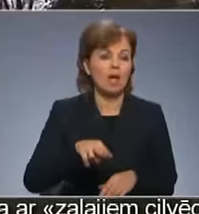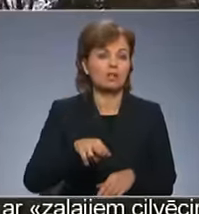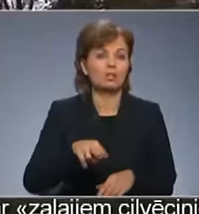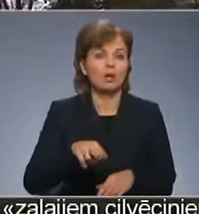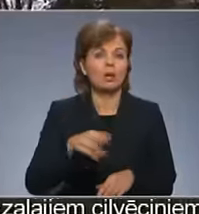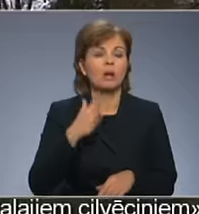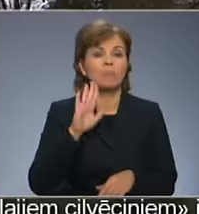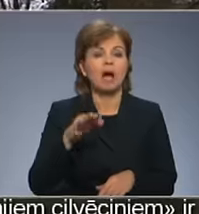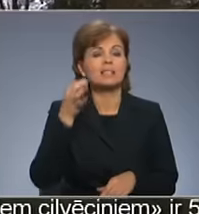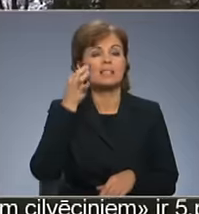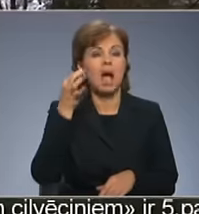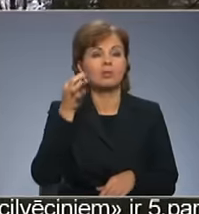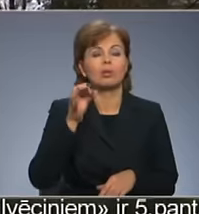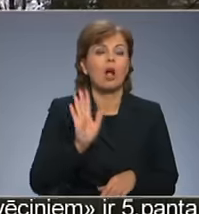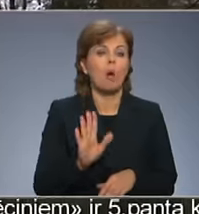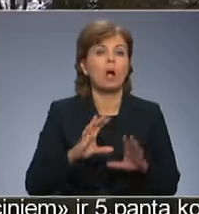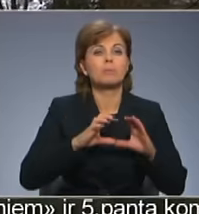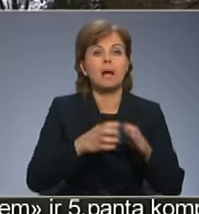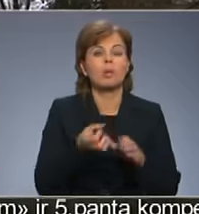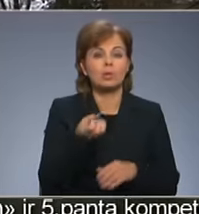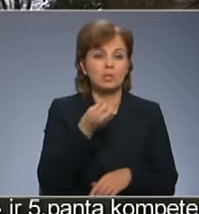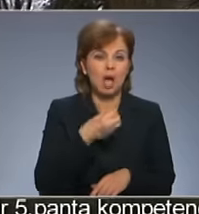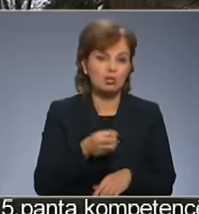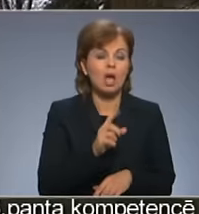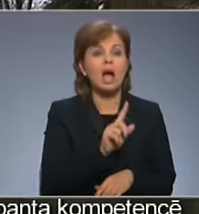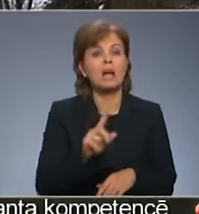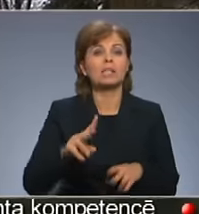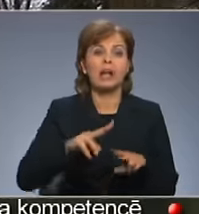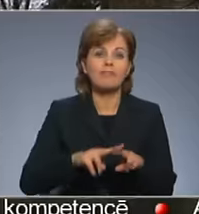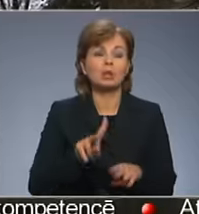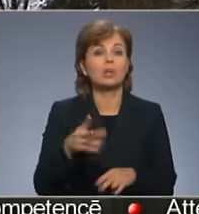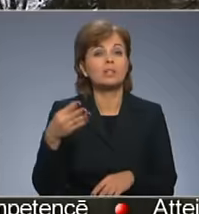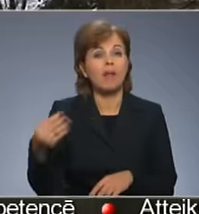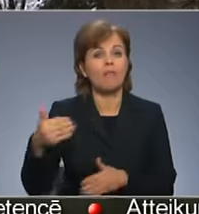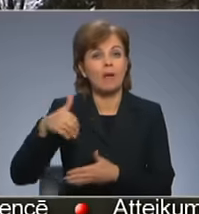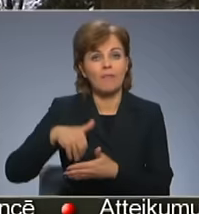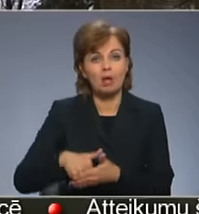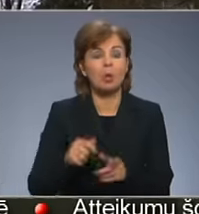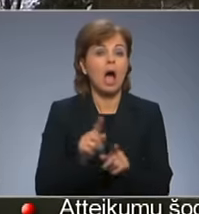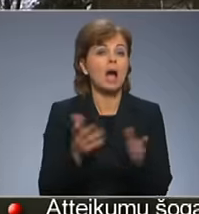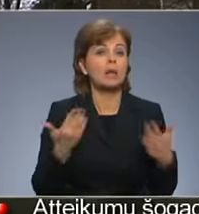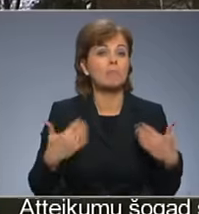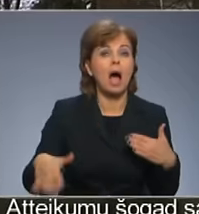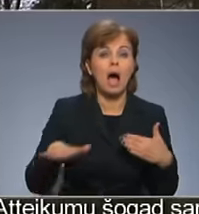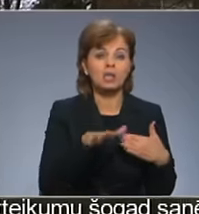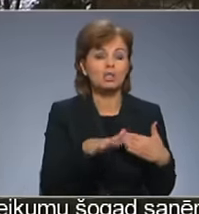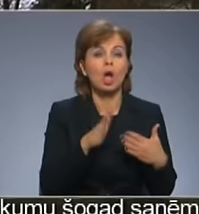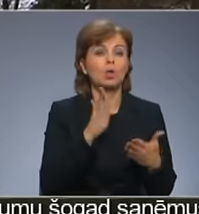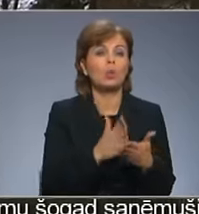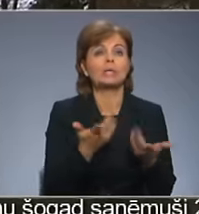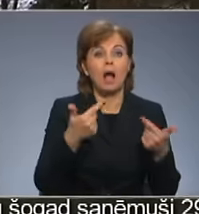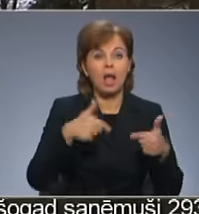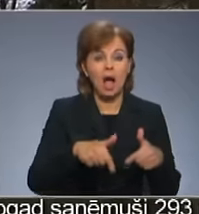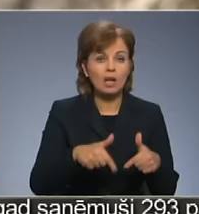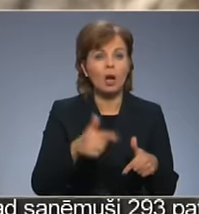kā standartizētu pasaules kaut kādu dārzu. Man liekas, ka ir katrai vietai kaut kādu savu vēsturi. Šeit arī tas parks ir ar noteiktā laikā